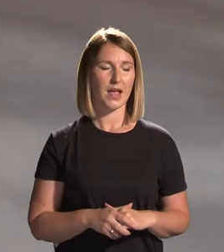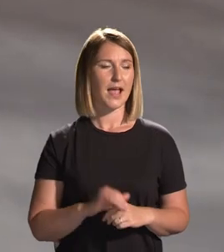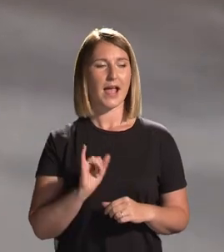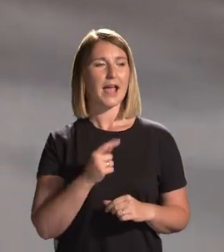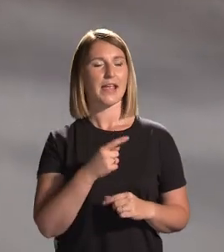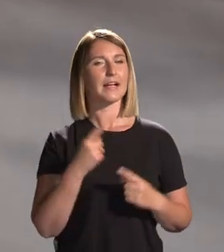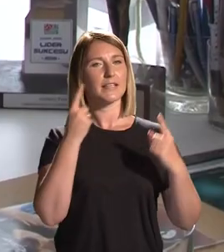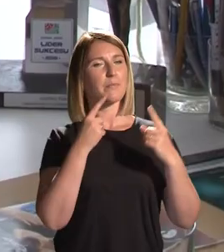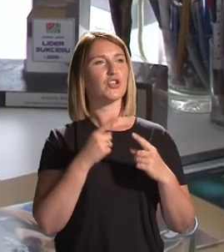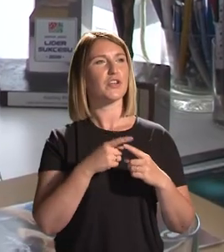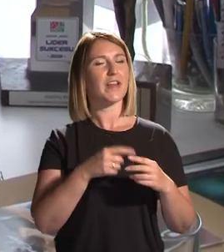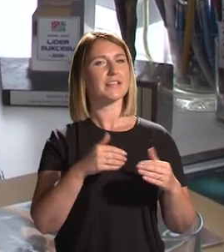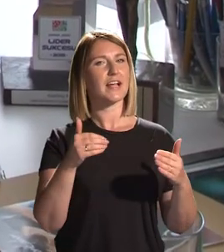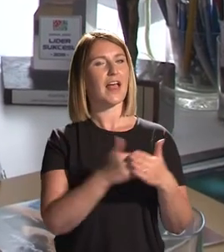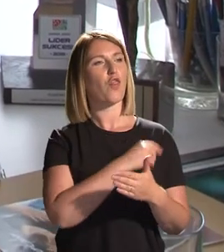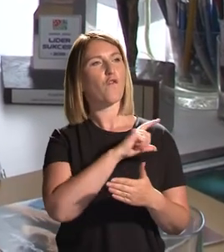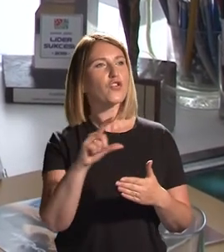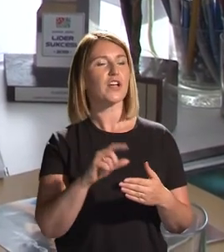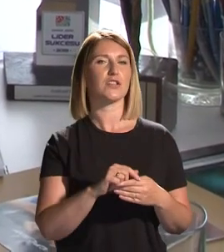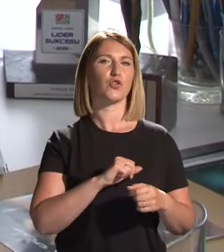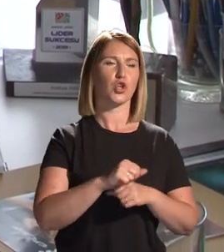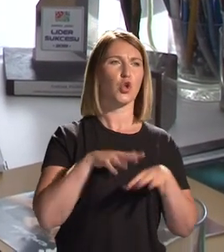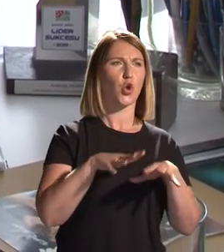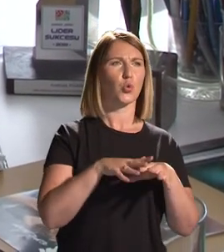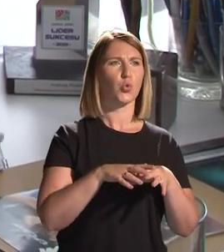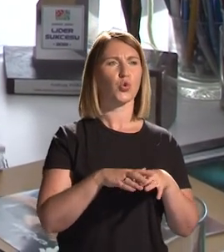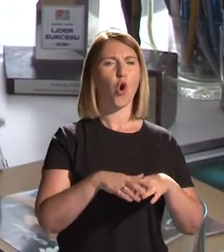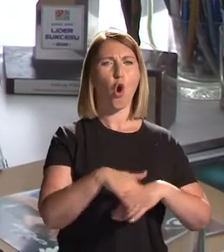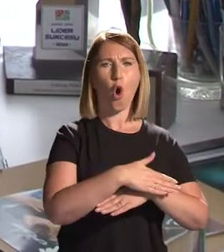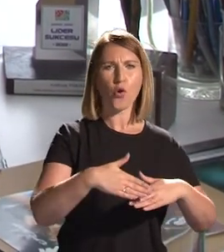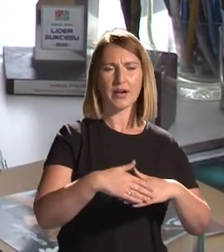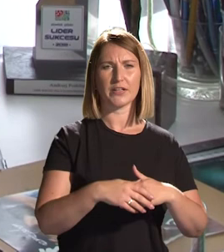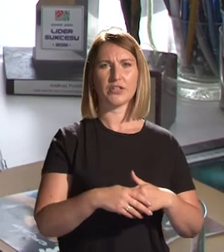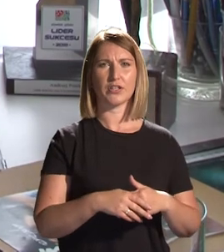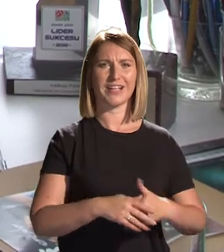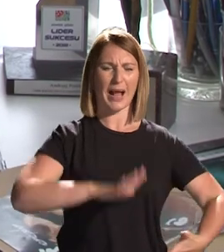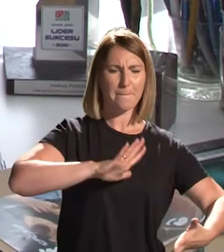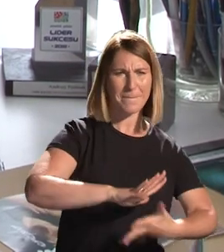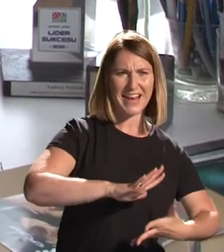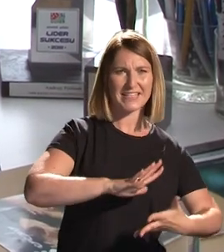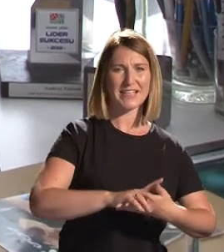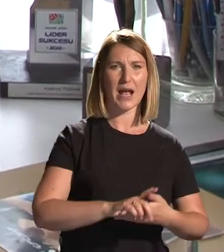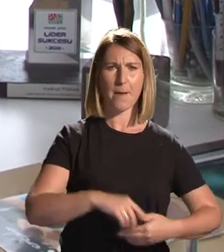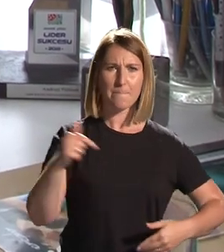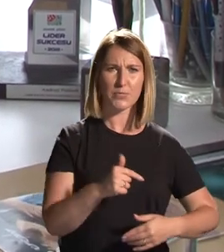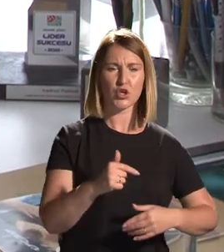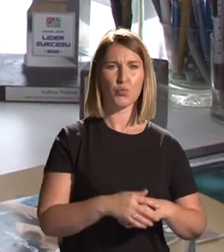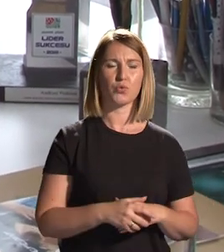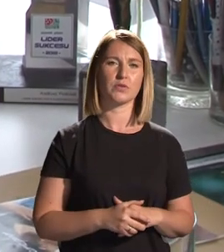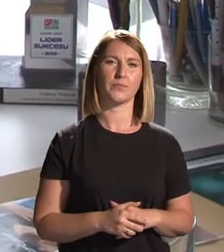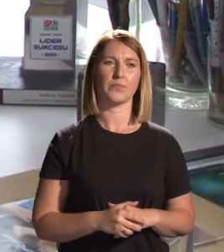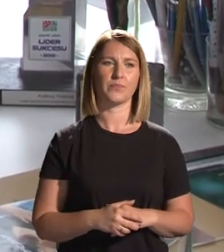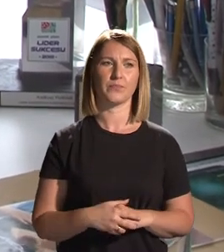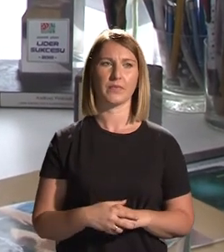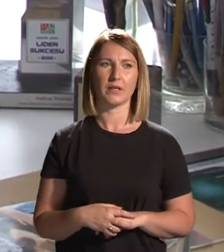sobą współczesność, to bariery nie tylko ekonomiczne, ale także presji, przymusu, w jakiś sposób ograniczają twórców? Nie